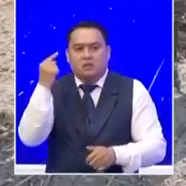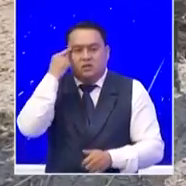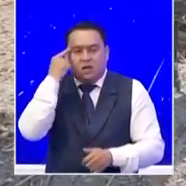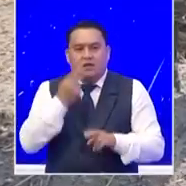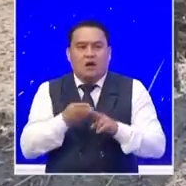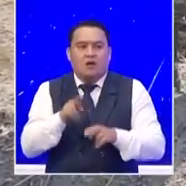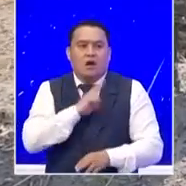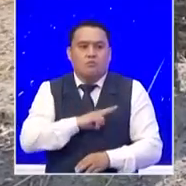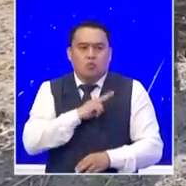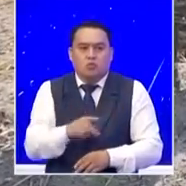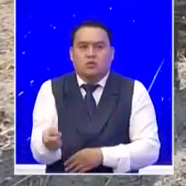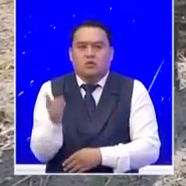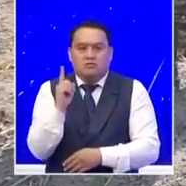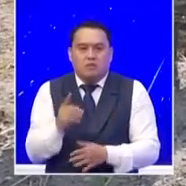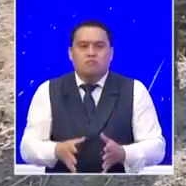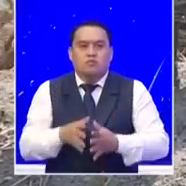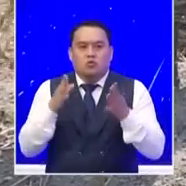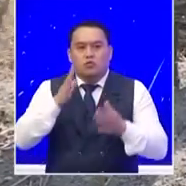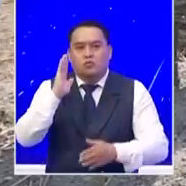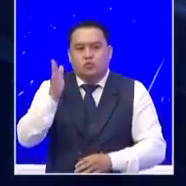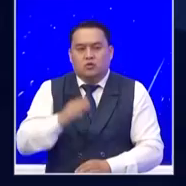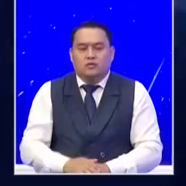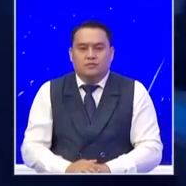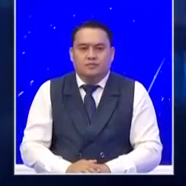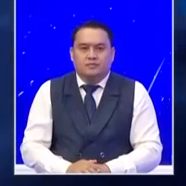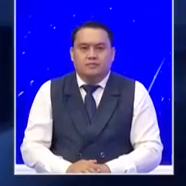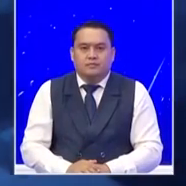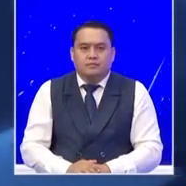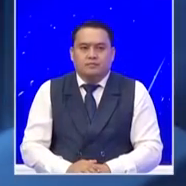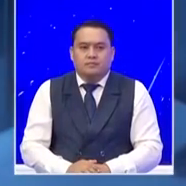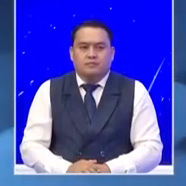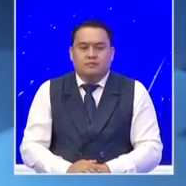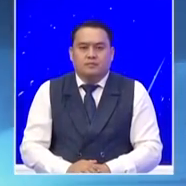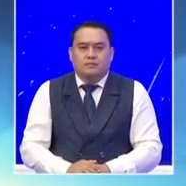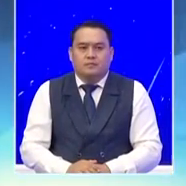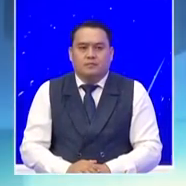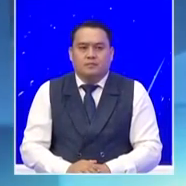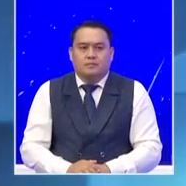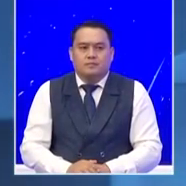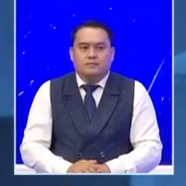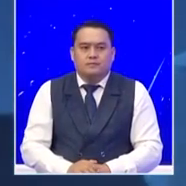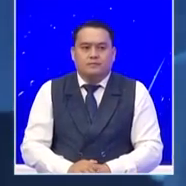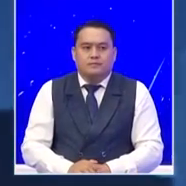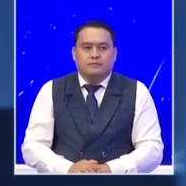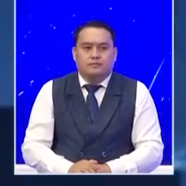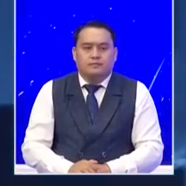как и работа по зарыблению, большой задел на будущее. Назгуль Бошанмаулен Нисипеков, Ержан Дюсен, телеканал ЖТСУ.